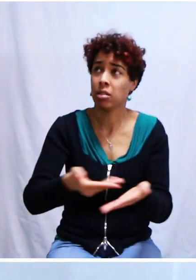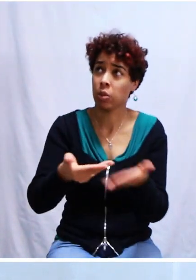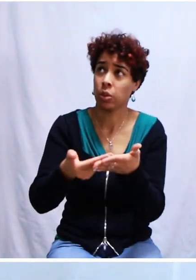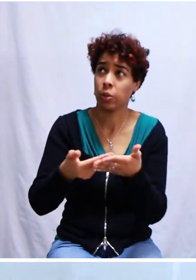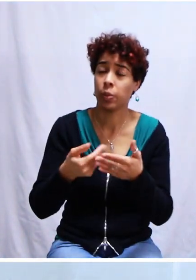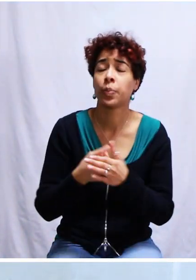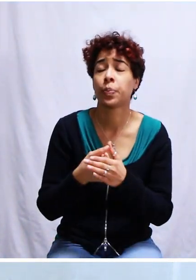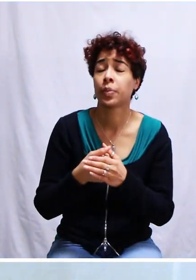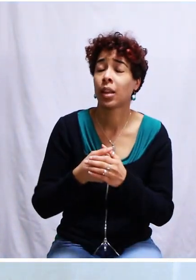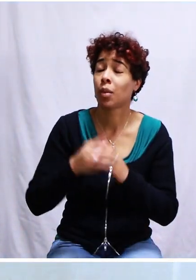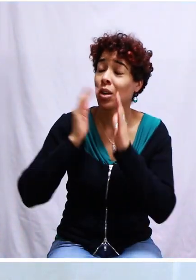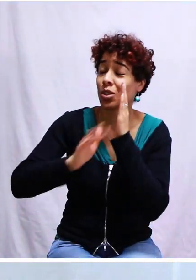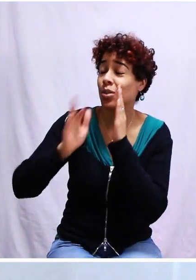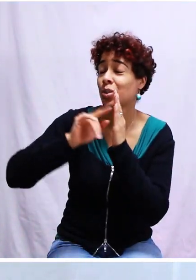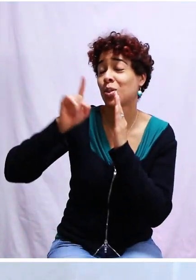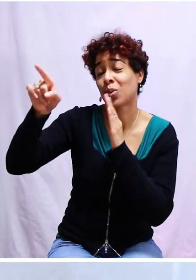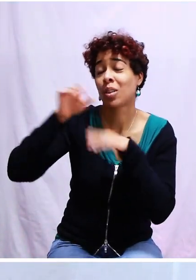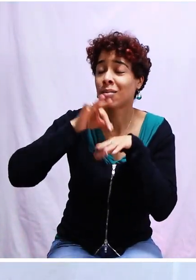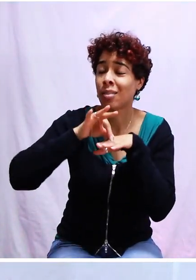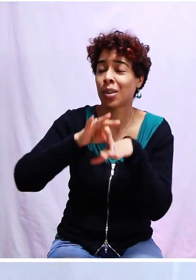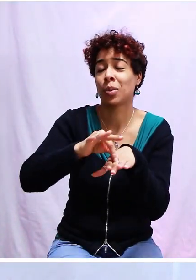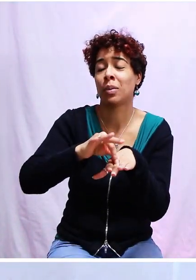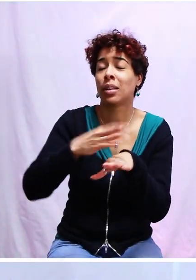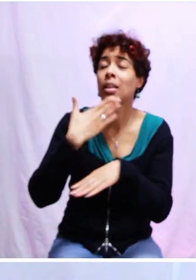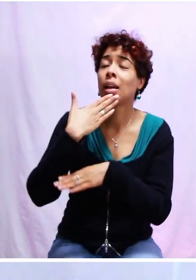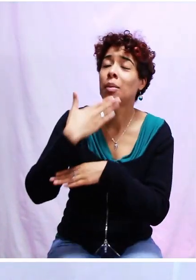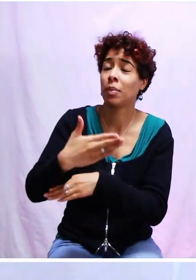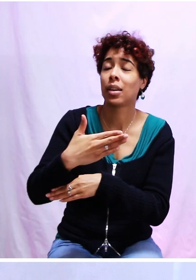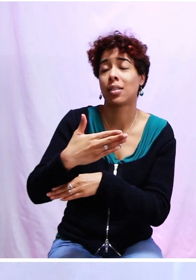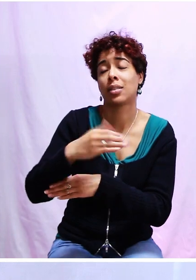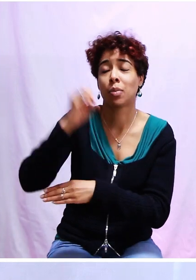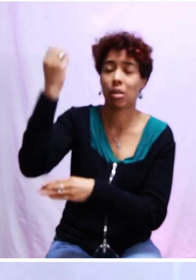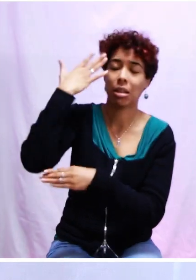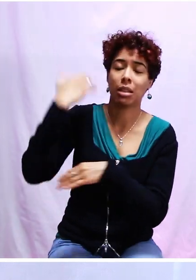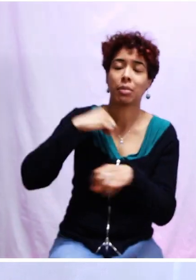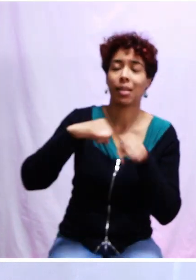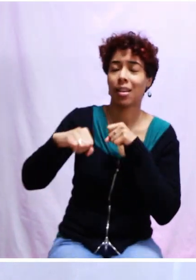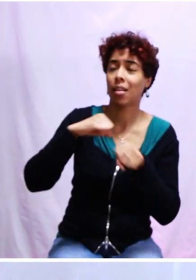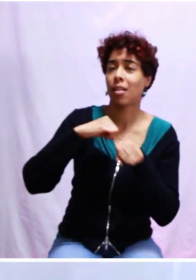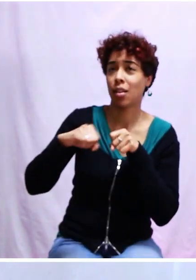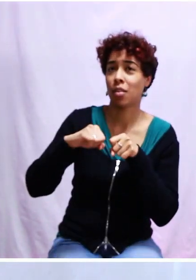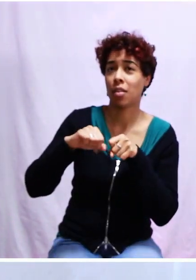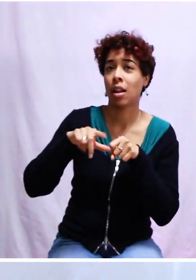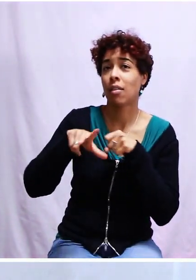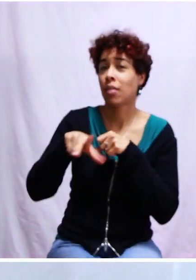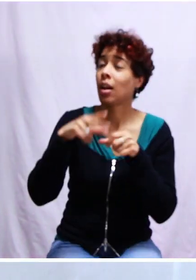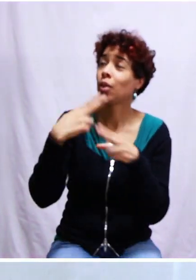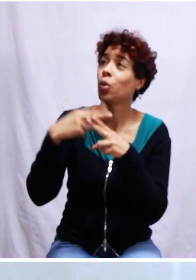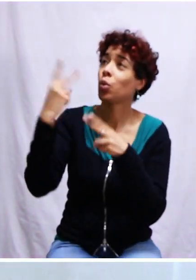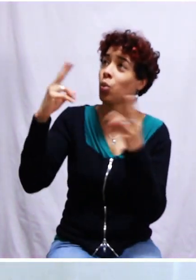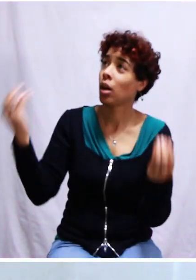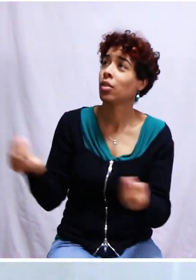situation. Je te loue parce que tu les accompagnes, Seigneur. Merci pour l'œuvre du Saint-Esprit qui va encore glorifier ton